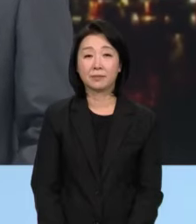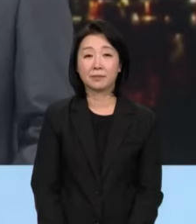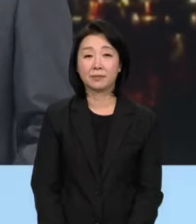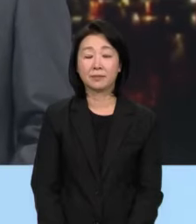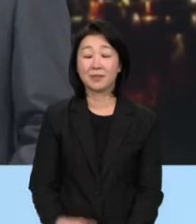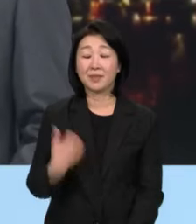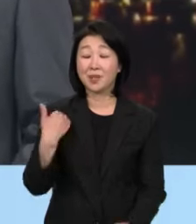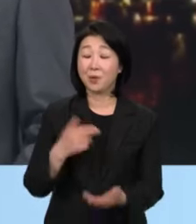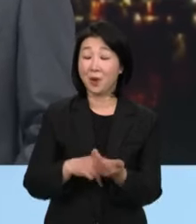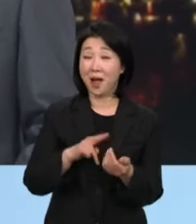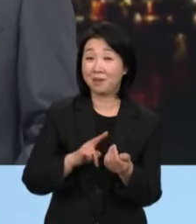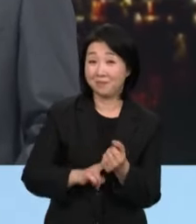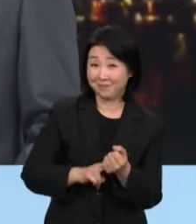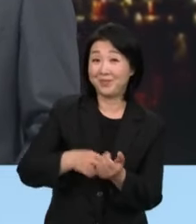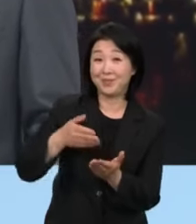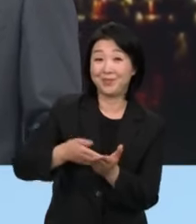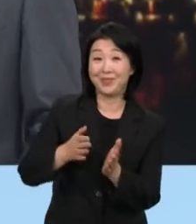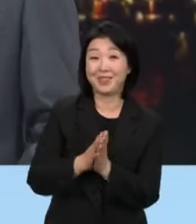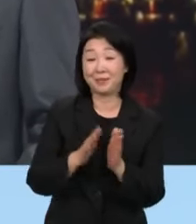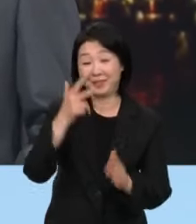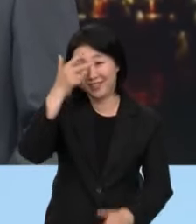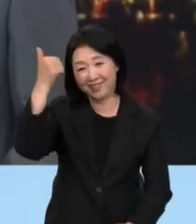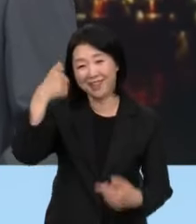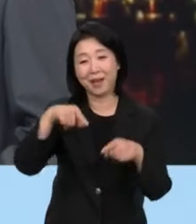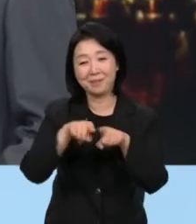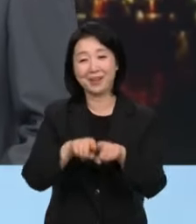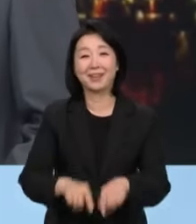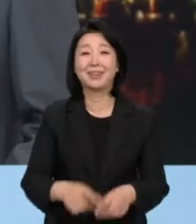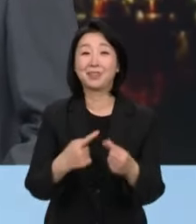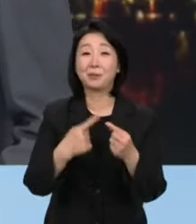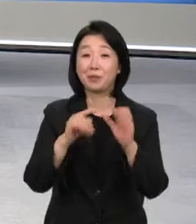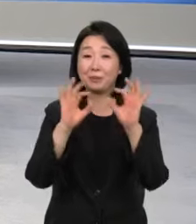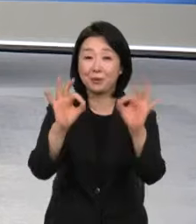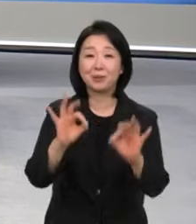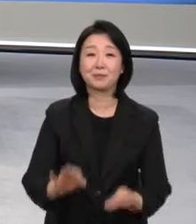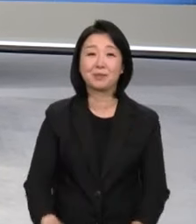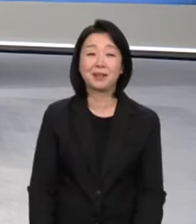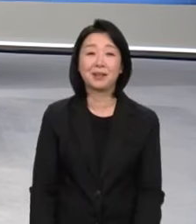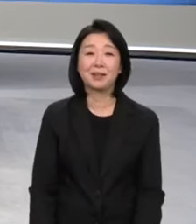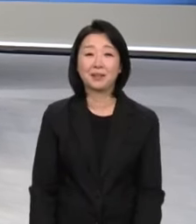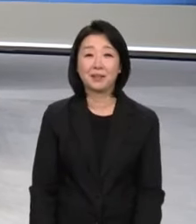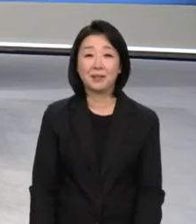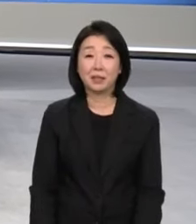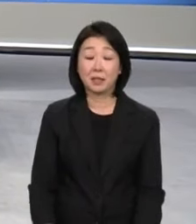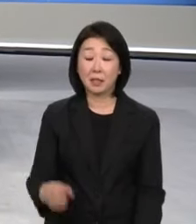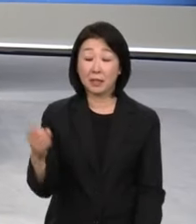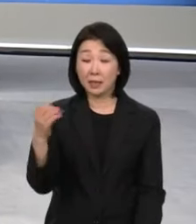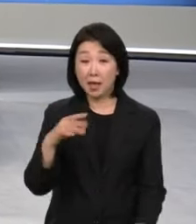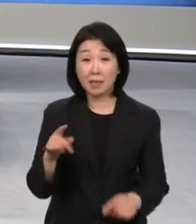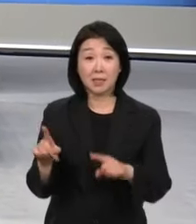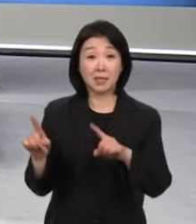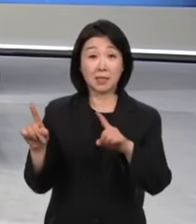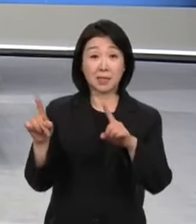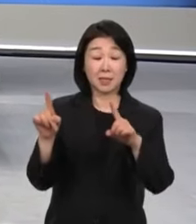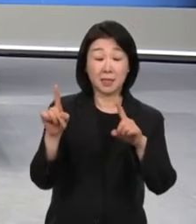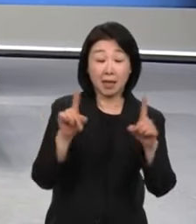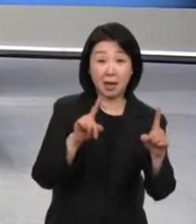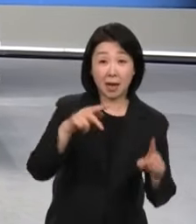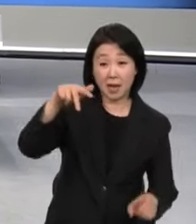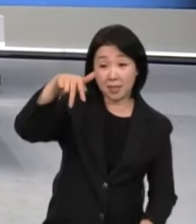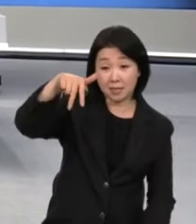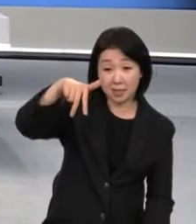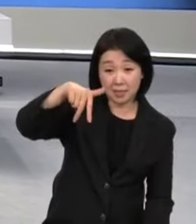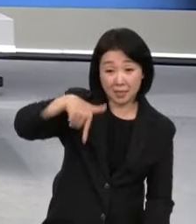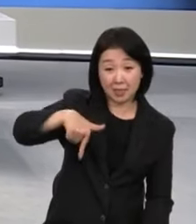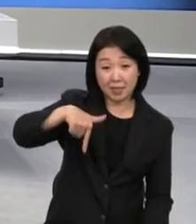네, 돌비 뉴스 시작하겠습니다. 이성대 기자 나왔습니다. 첫 번째 볼까요? 네, 첫 번째 이슈는 다시 살아난 직이다입니다. 네. 자,